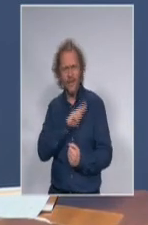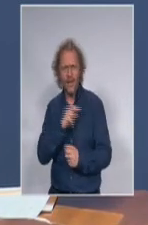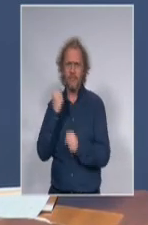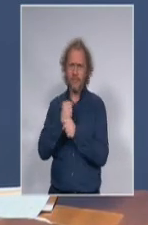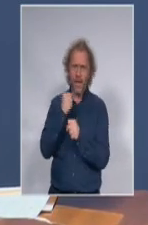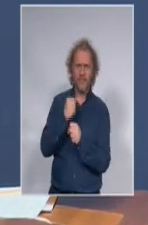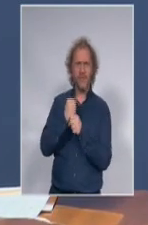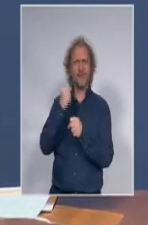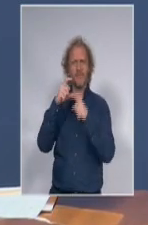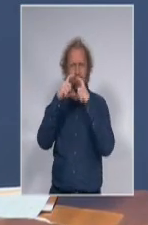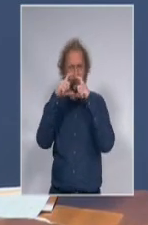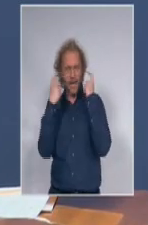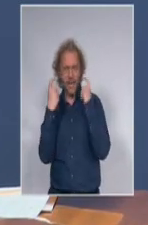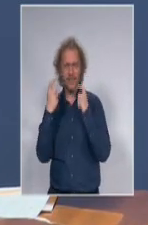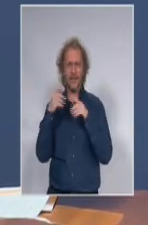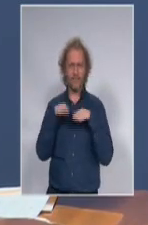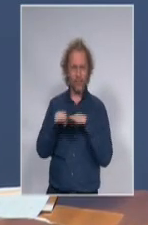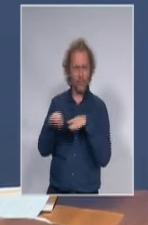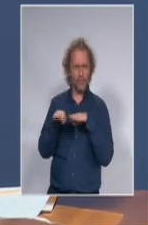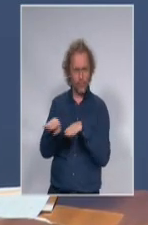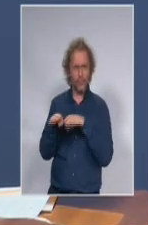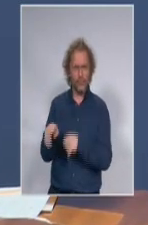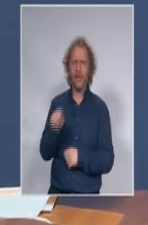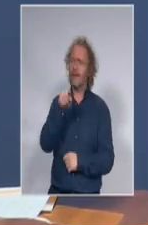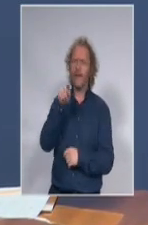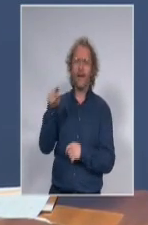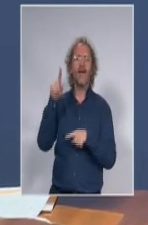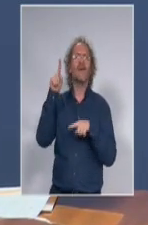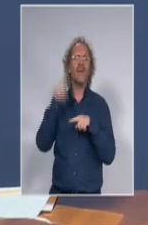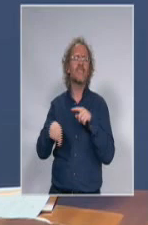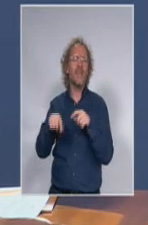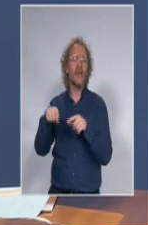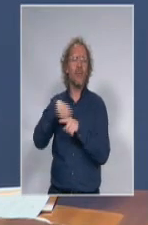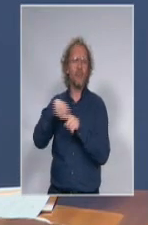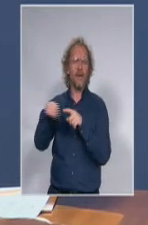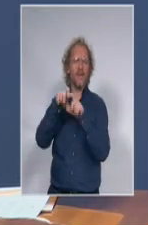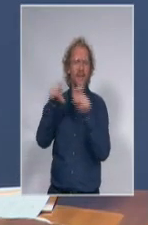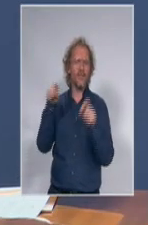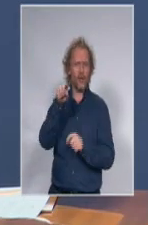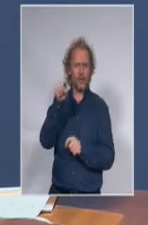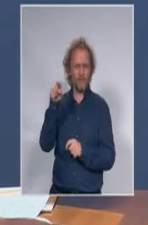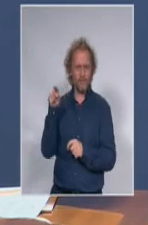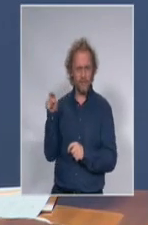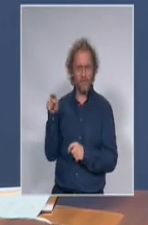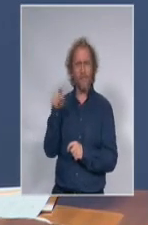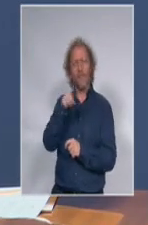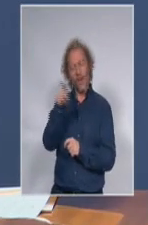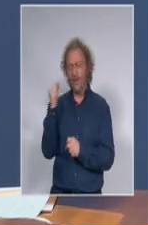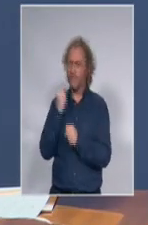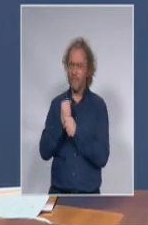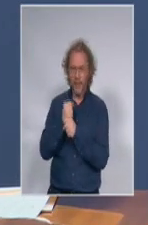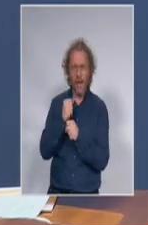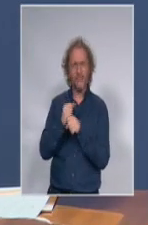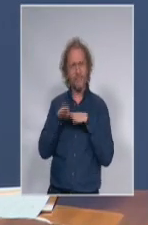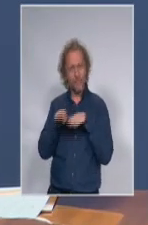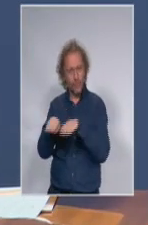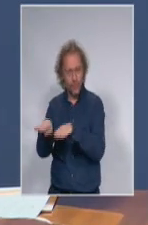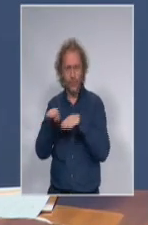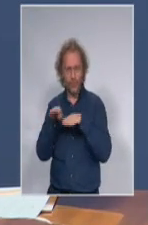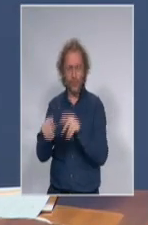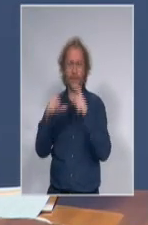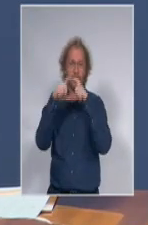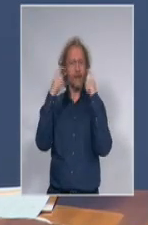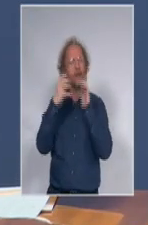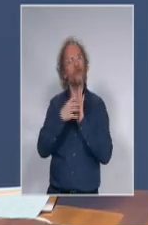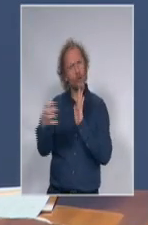zatvorenicima u više naših kazneno-popravnih ustanova koji rade na pravljenju maski, nastavit će sa tim, uveren sam,